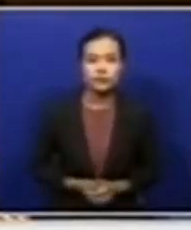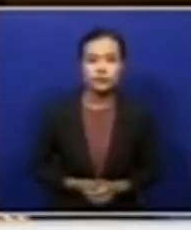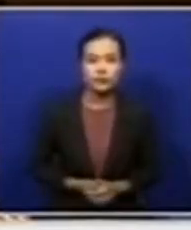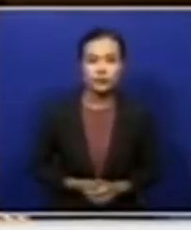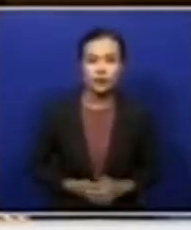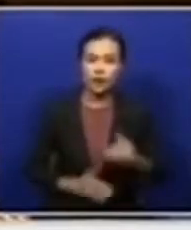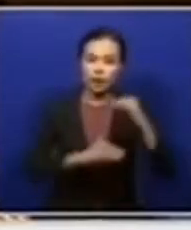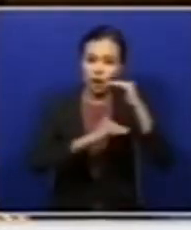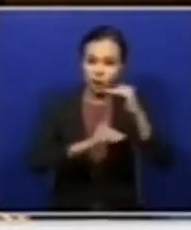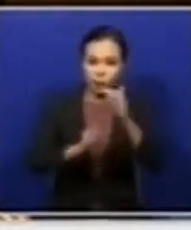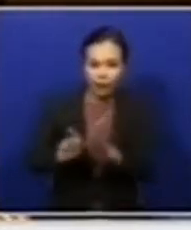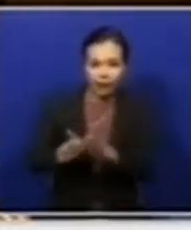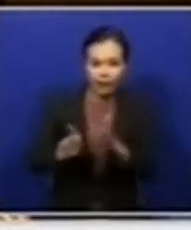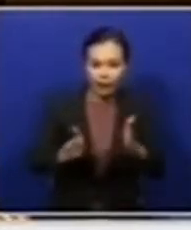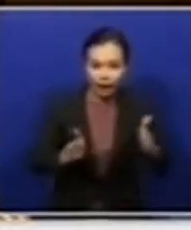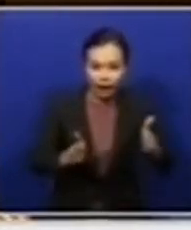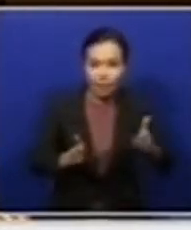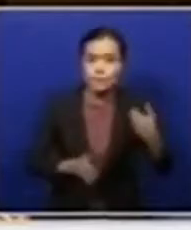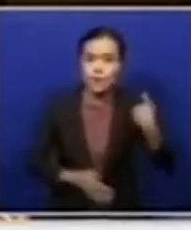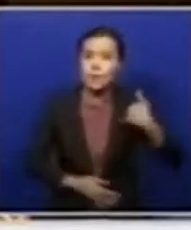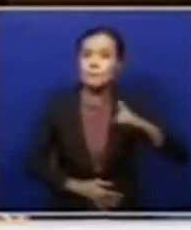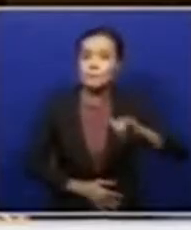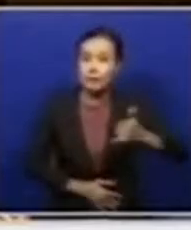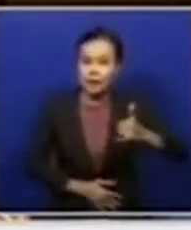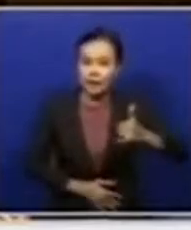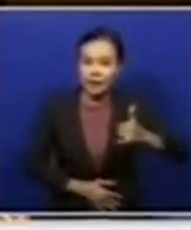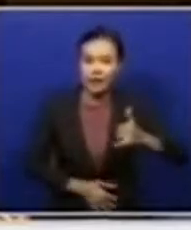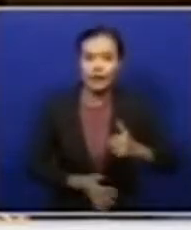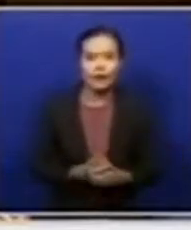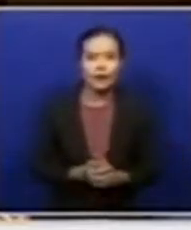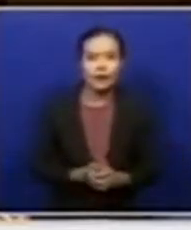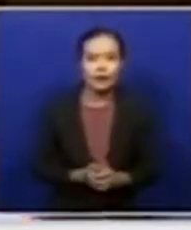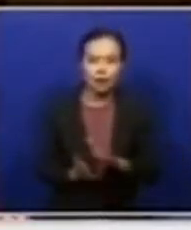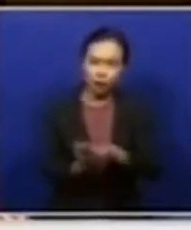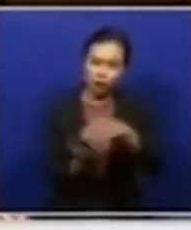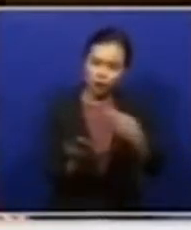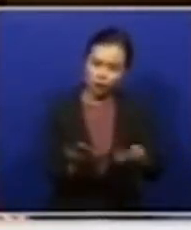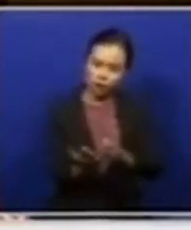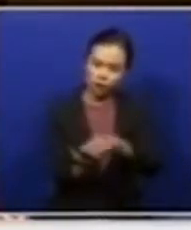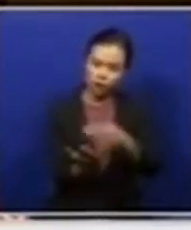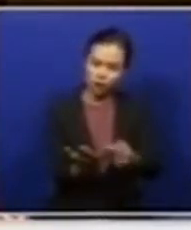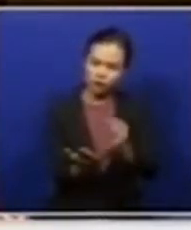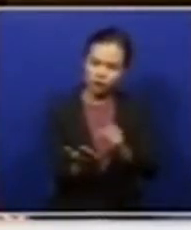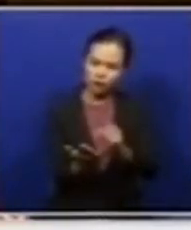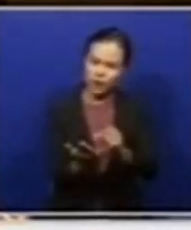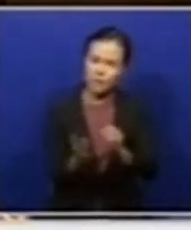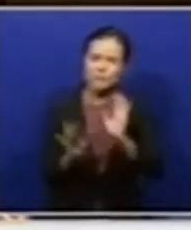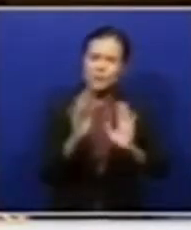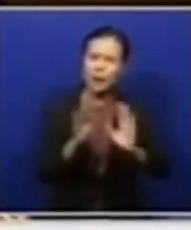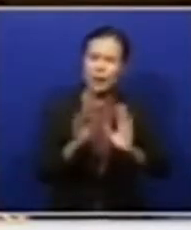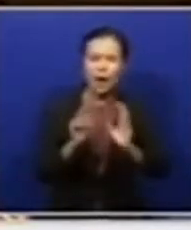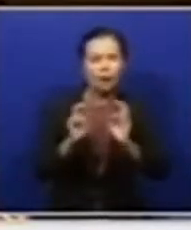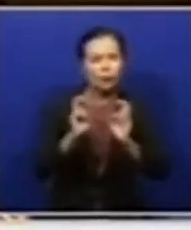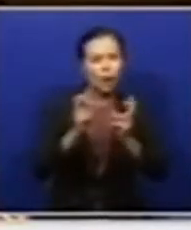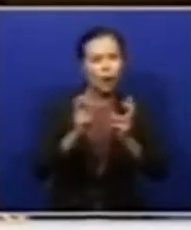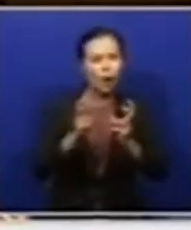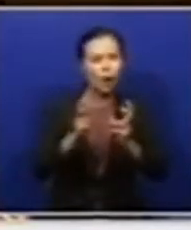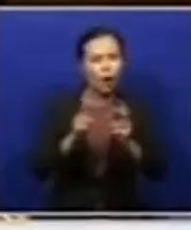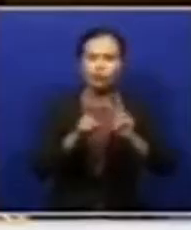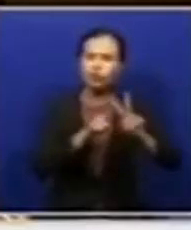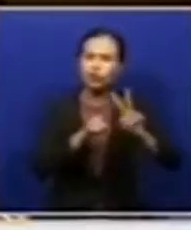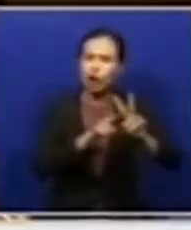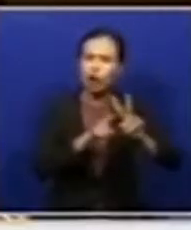หรือให้เป็นครั้งคราวนั่นเองนะครับแล้วผมก็เปิดมาเรื่อยจนมารายการประมาณรายการที่2